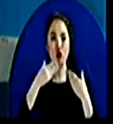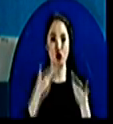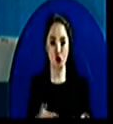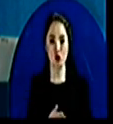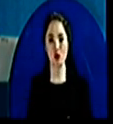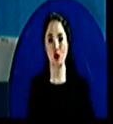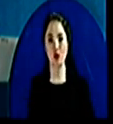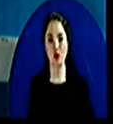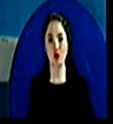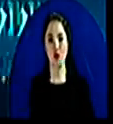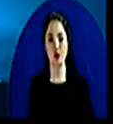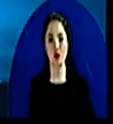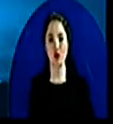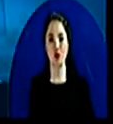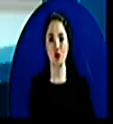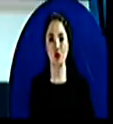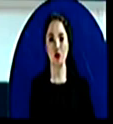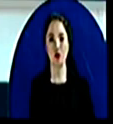ажиллалаа.